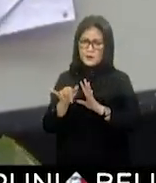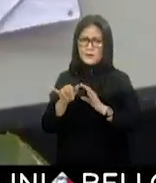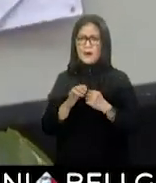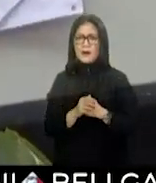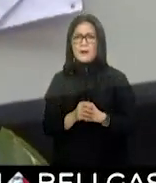melaporkan